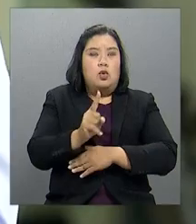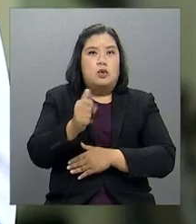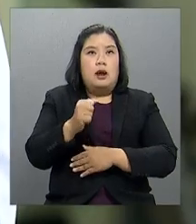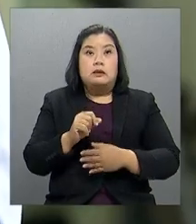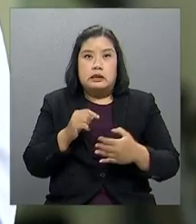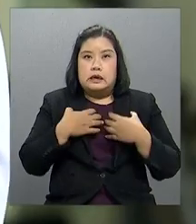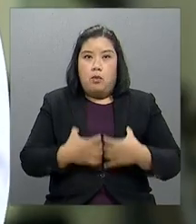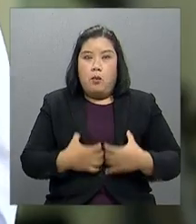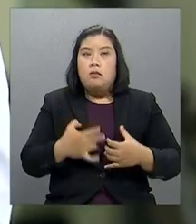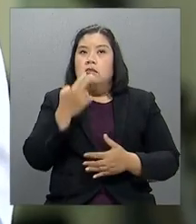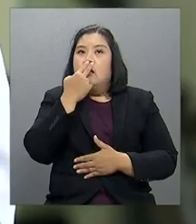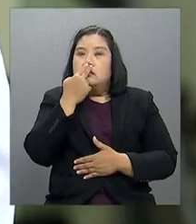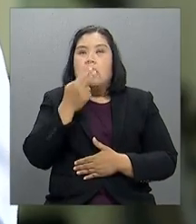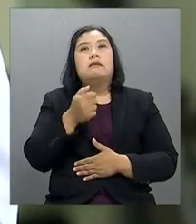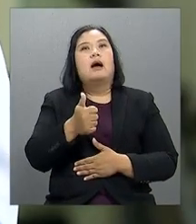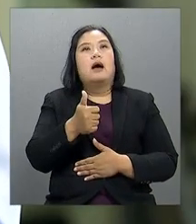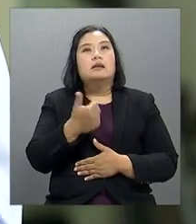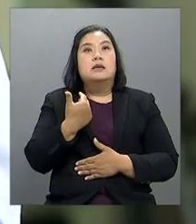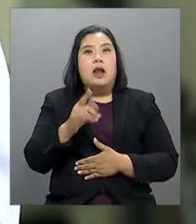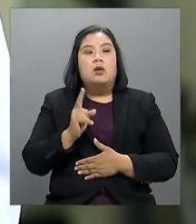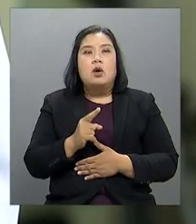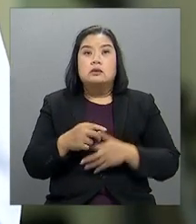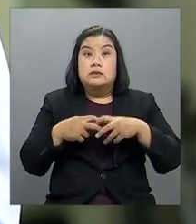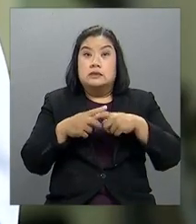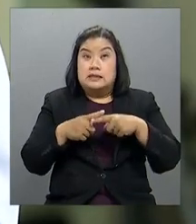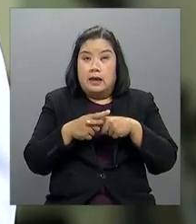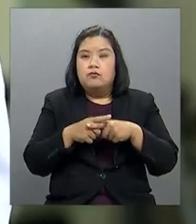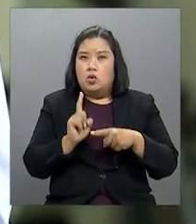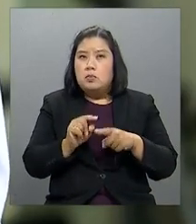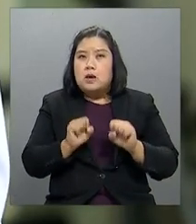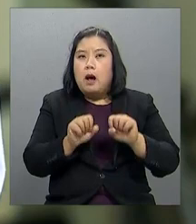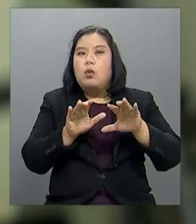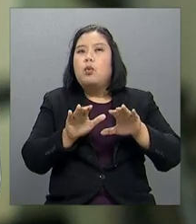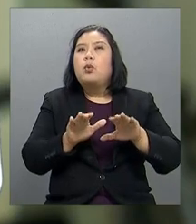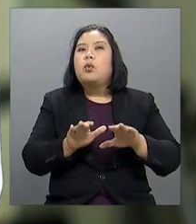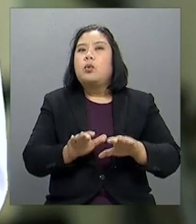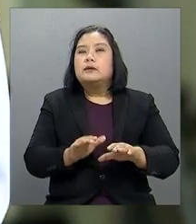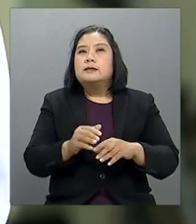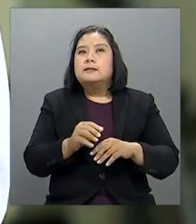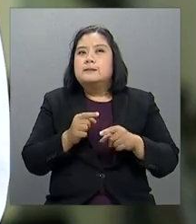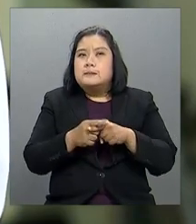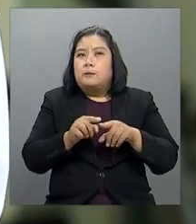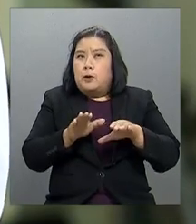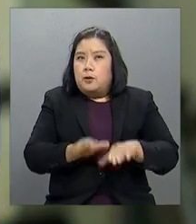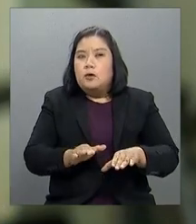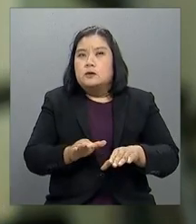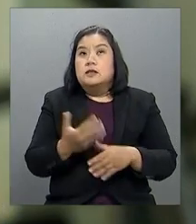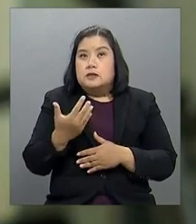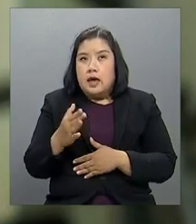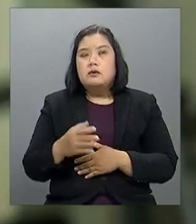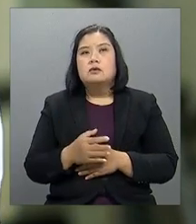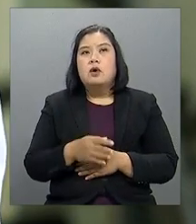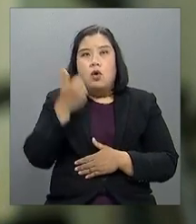ะคะแล้วก็ลดอาการอักเสบก่อนในช่วงแรกให้เยอะๆนะคะพอประมาณสัปดาห์ที่1ถึงสั